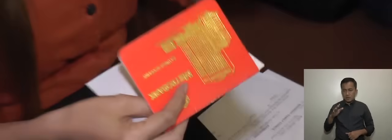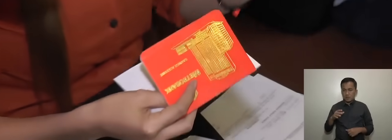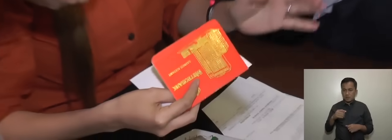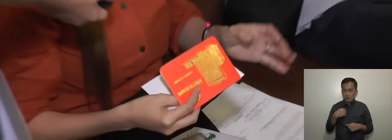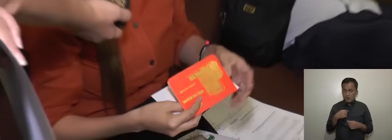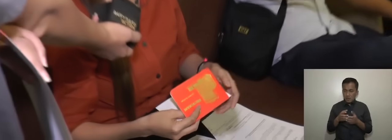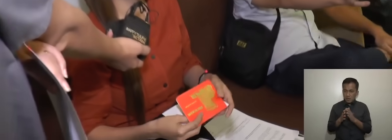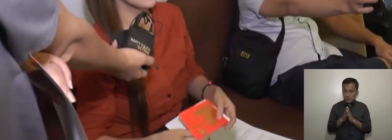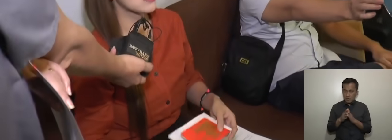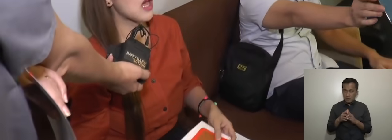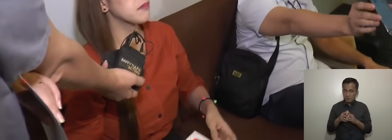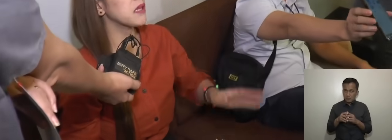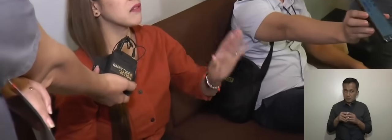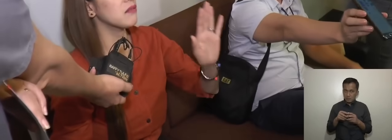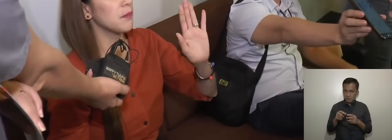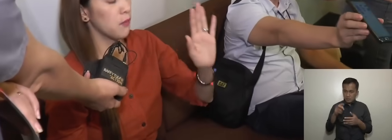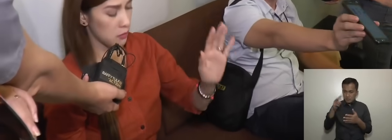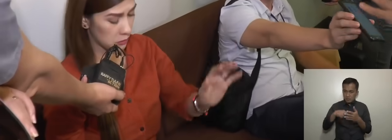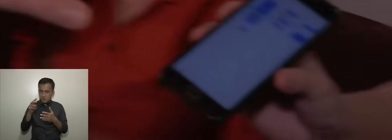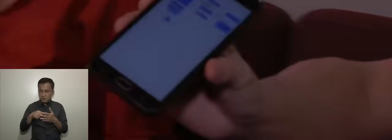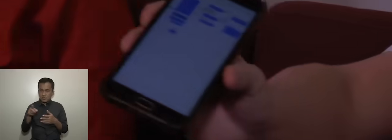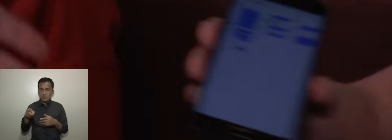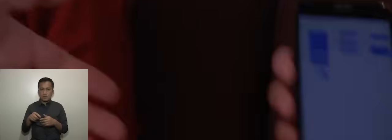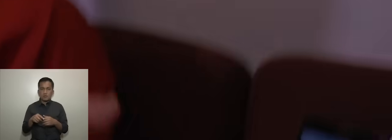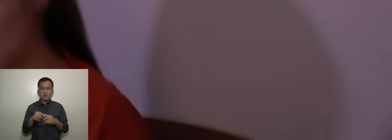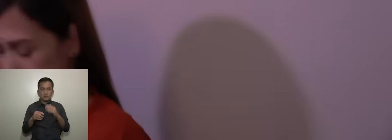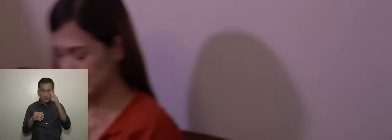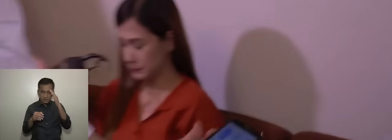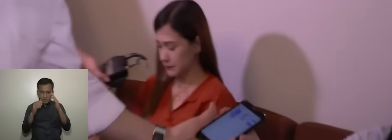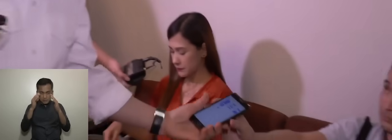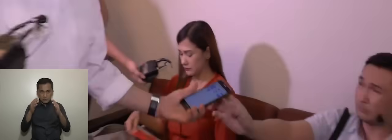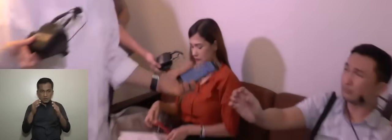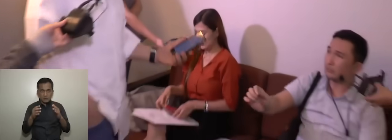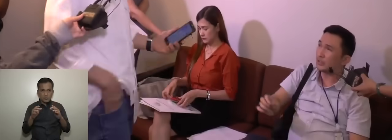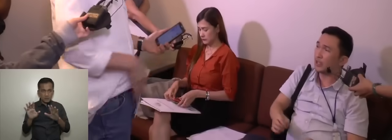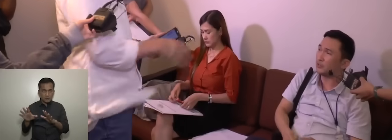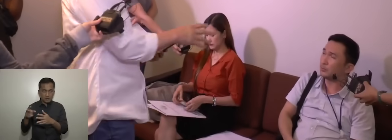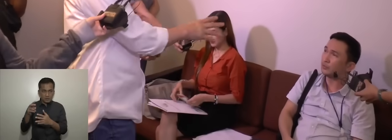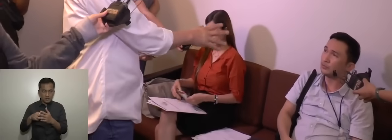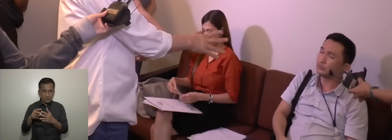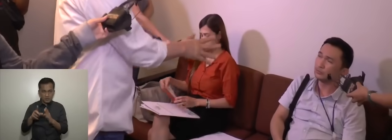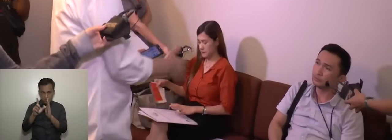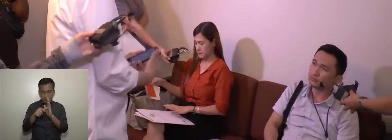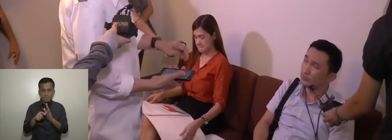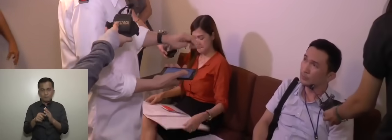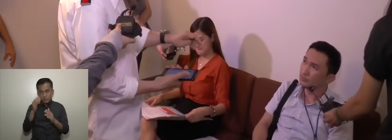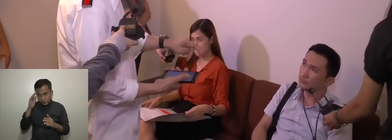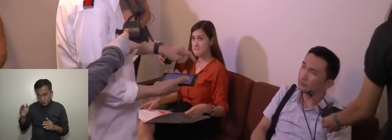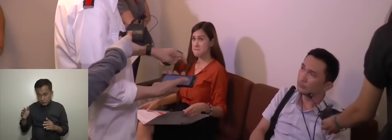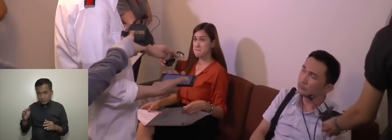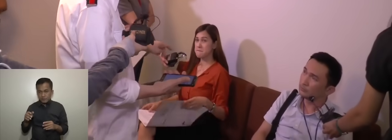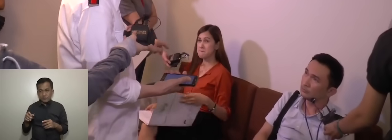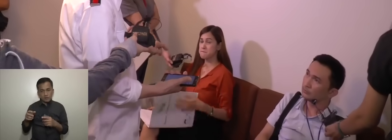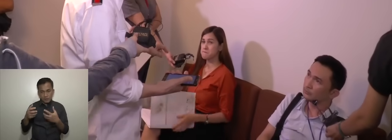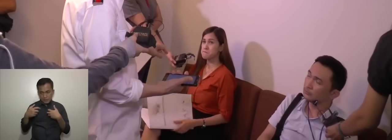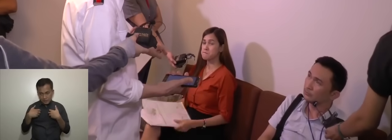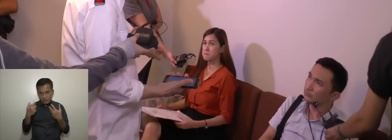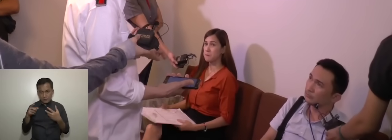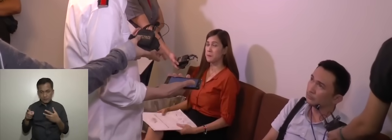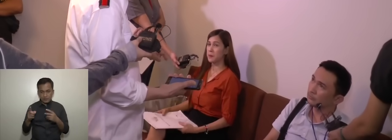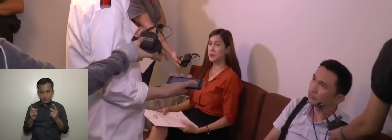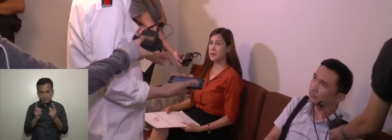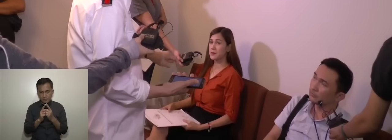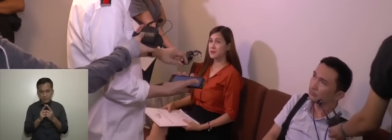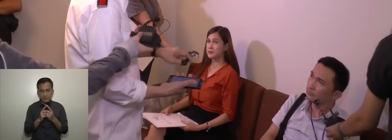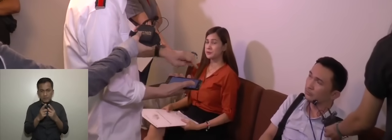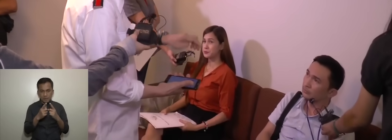Humingi, ito nga pinapabasa ko sa inyo kahit sa basahin. Okay, sir, sir. Sa palengke. Okay, I will read that later. Pero basahin ito nang sasabihin ko, sir. Nagagalit ka, nakipagkita